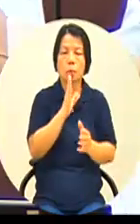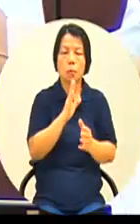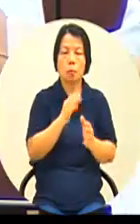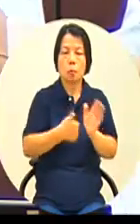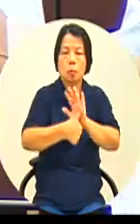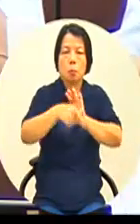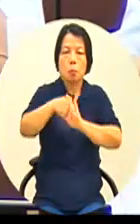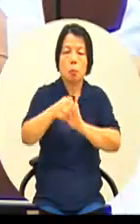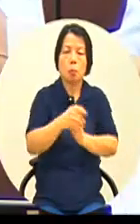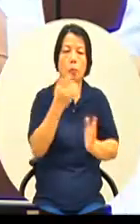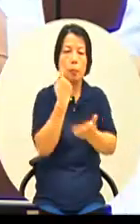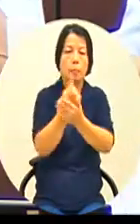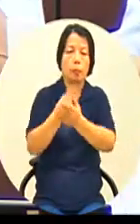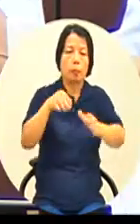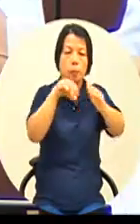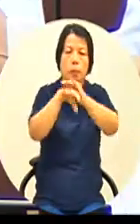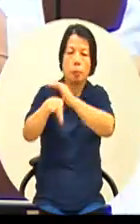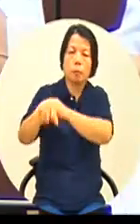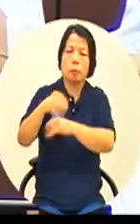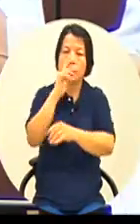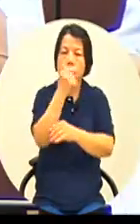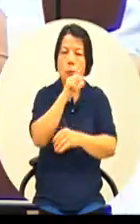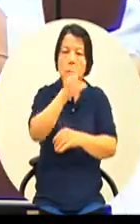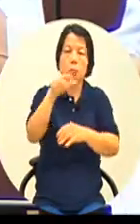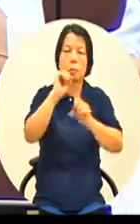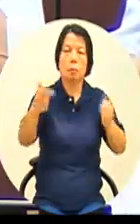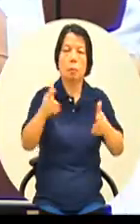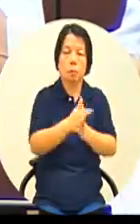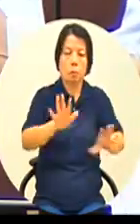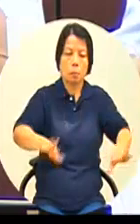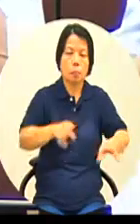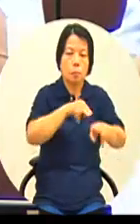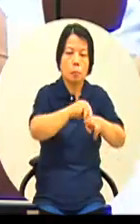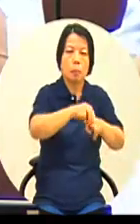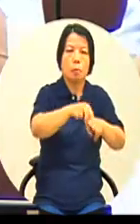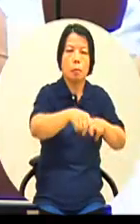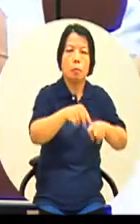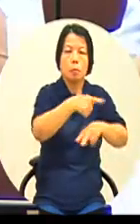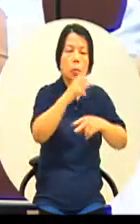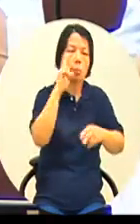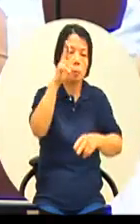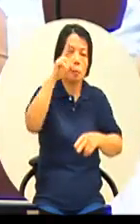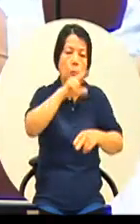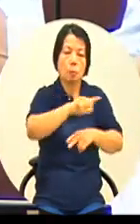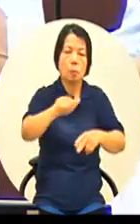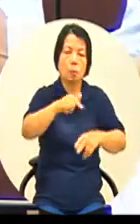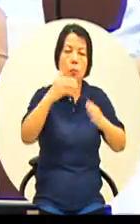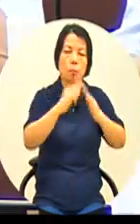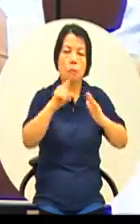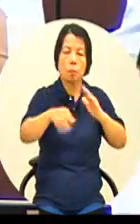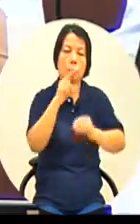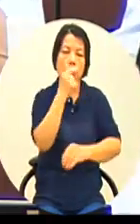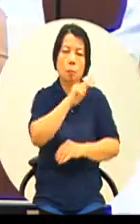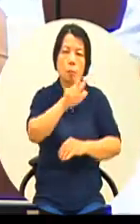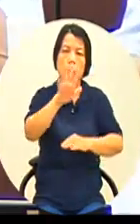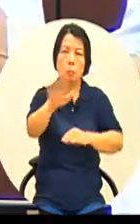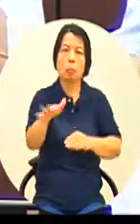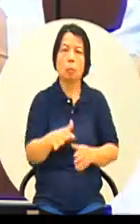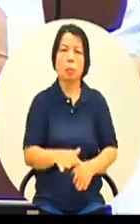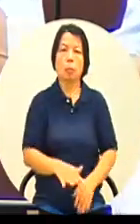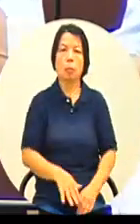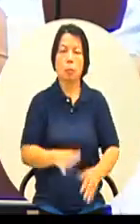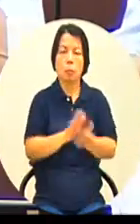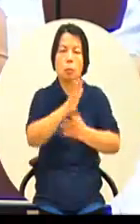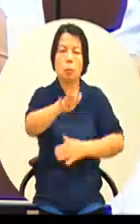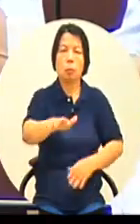它有各种不同的特色，包括最近这个铁道的我们的一个博物馆的建立，那个博物馆也真有特色，所以我想未